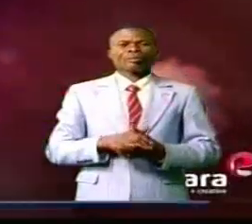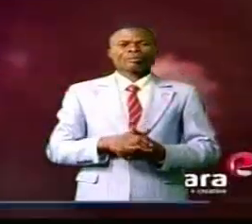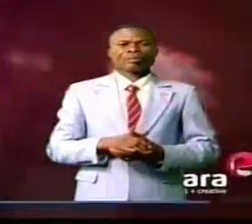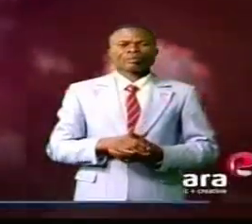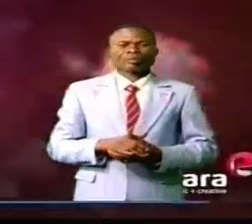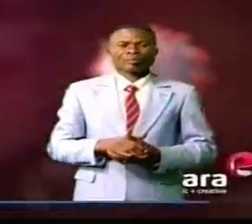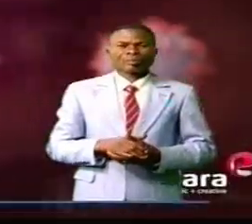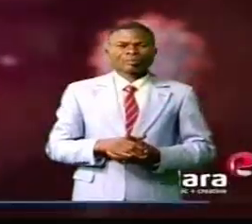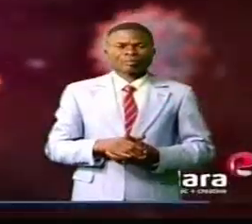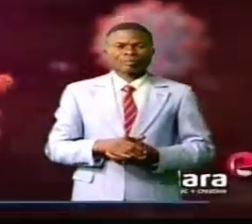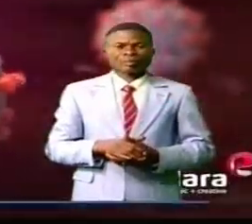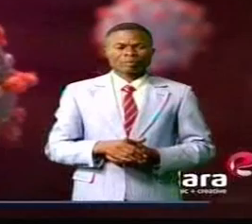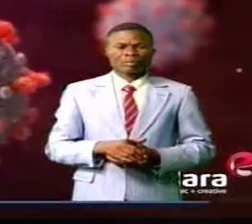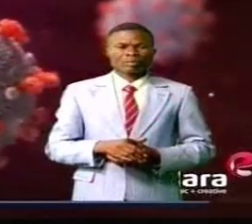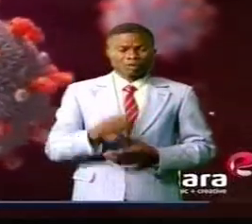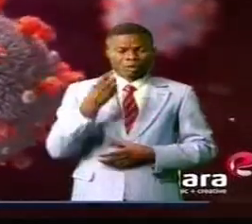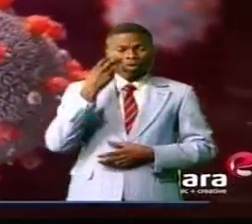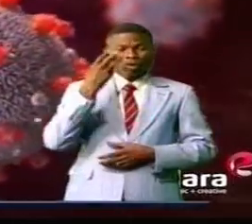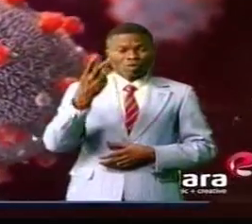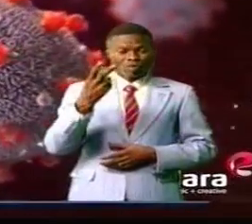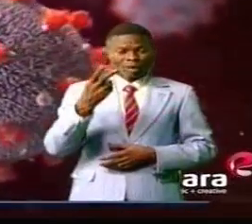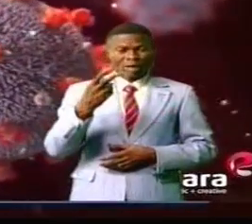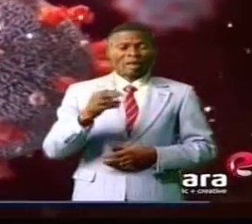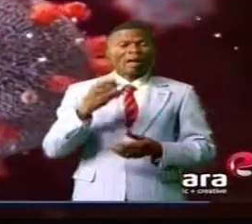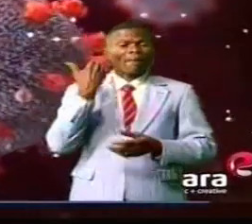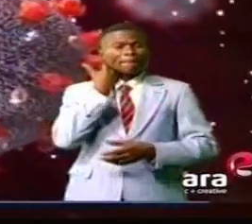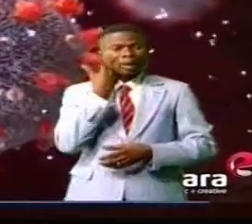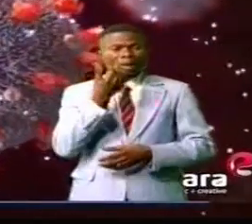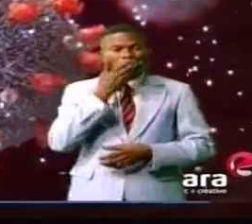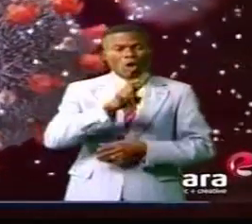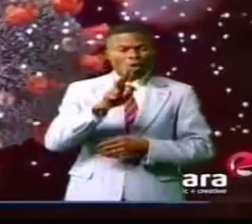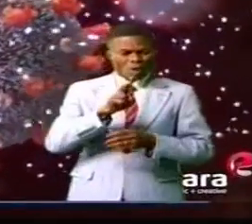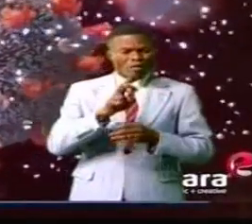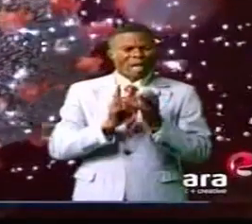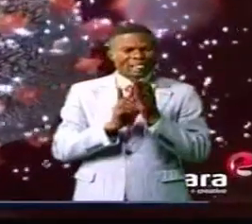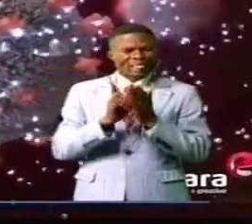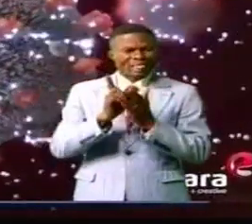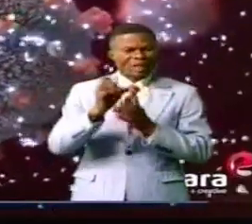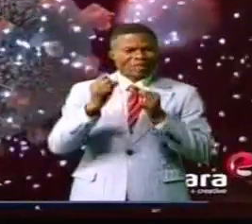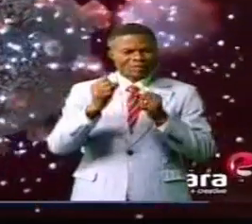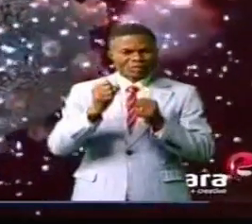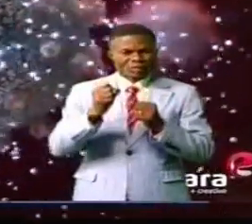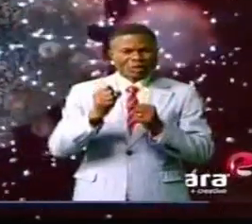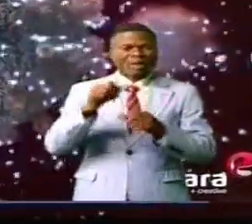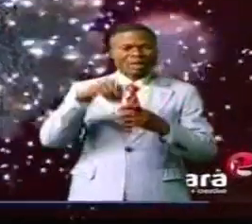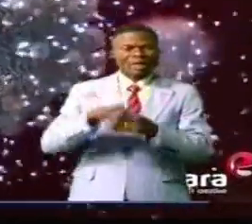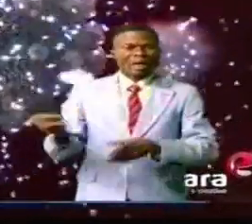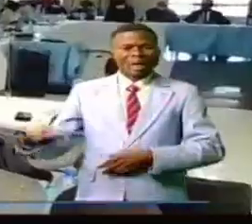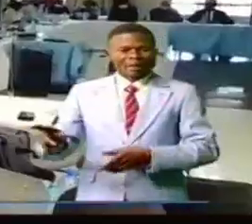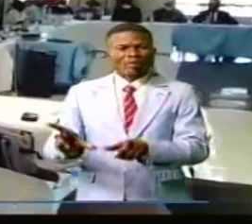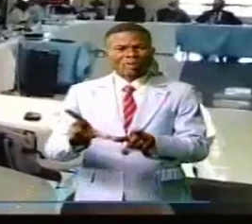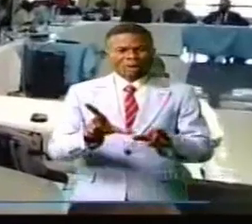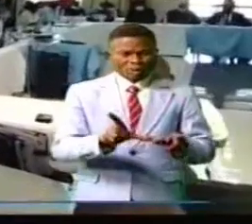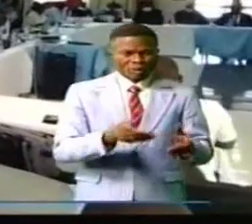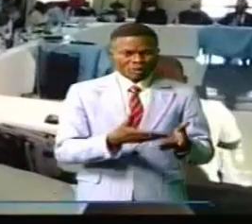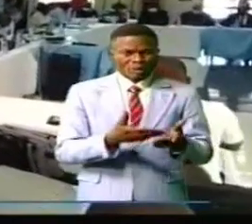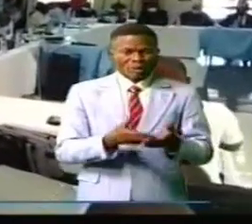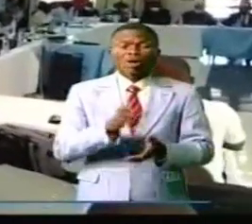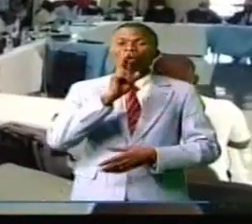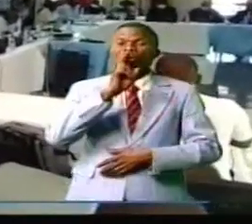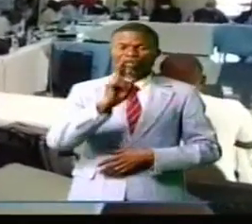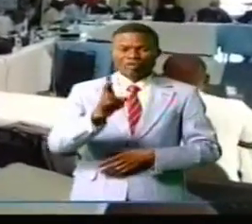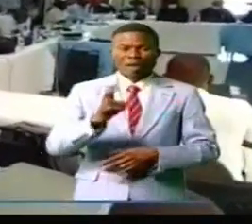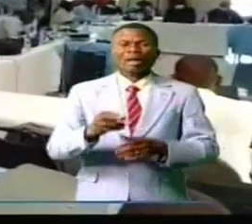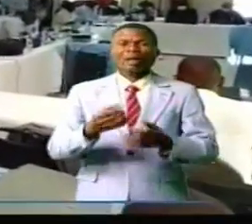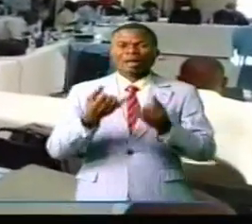Là-bas, connaît une remontée des nouveaux cas de COVID-19 qui risque de s'étendre à d'autres provinces du pays. une réalité